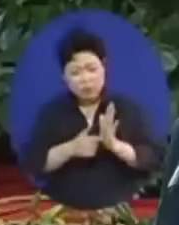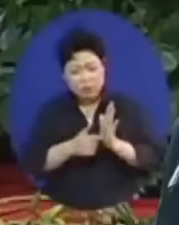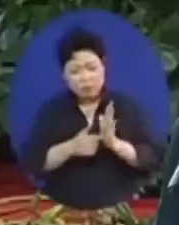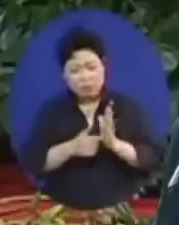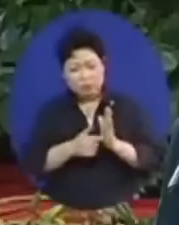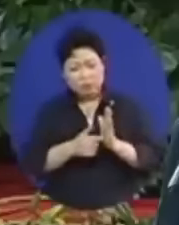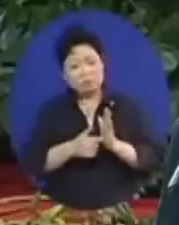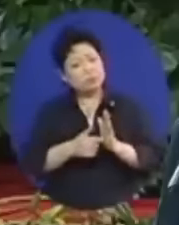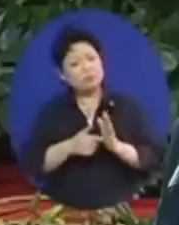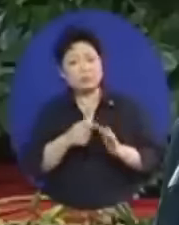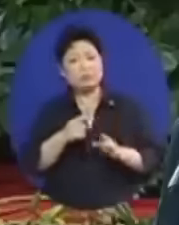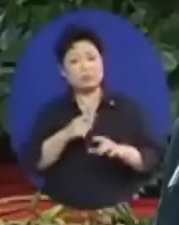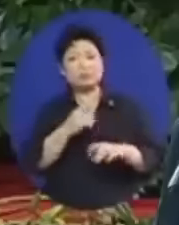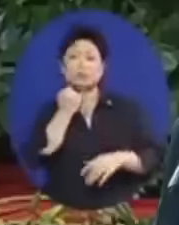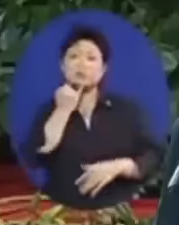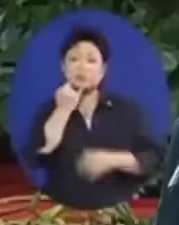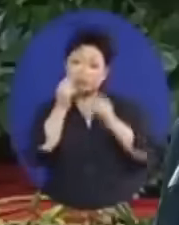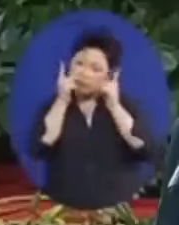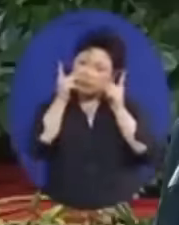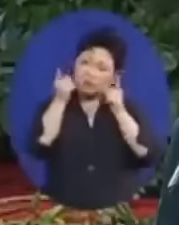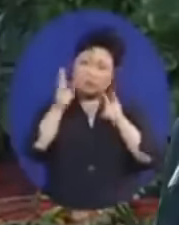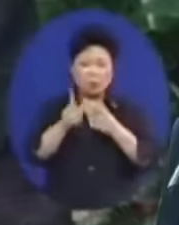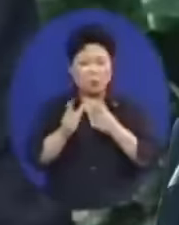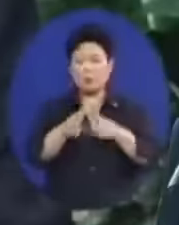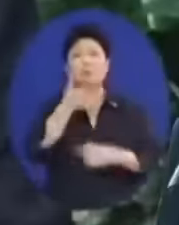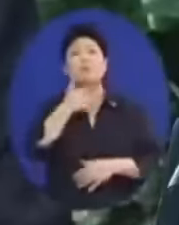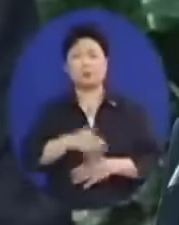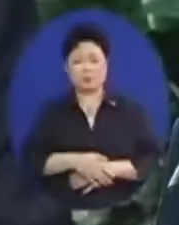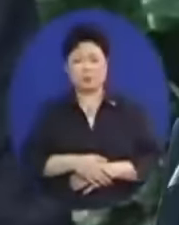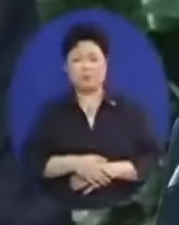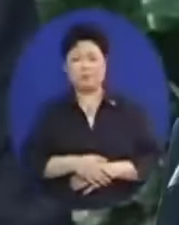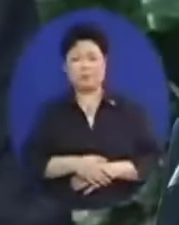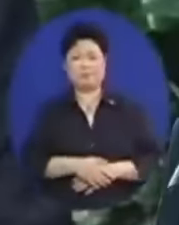상당히 깨달은 사람이겠습니다. 고뇌도 안 해요.